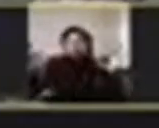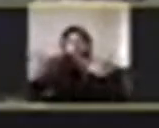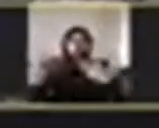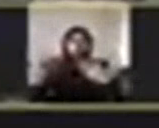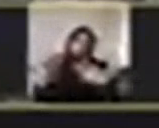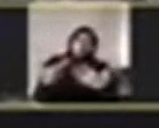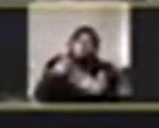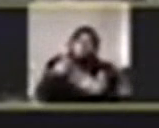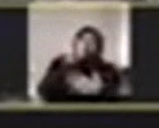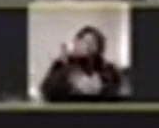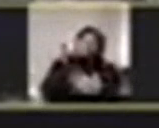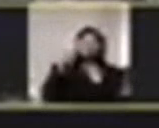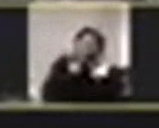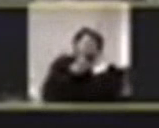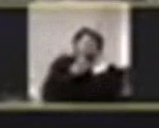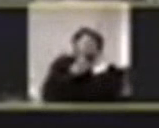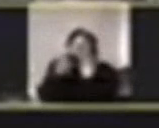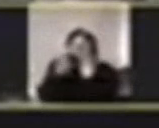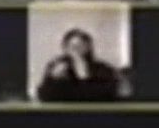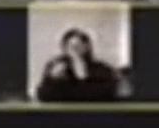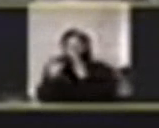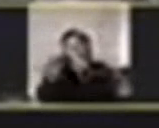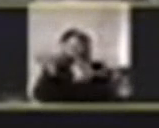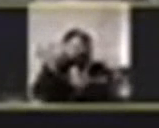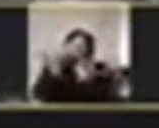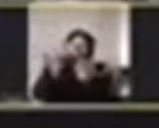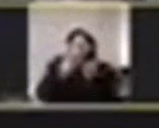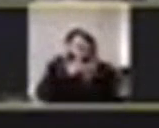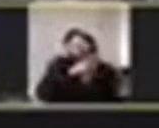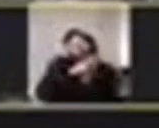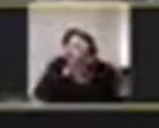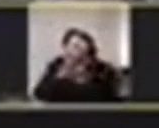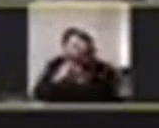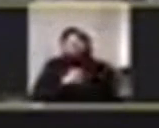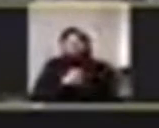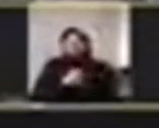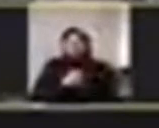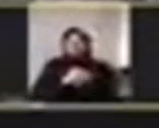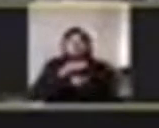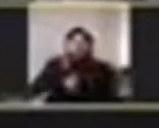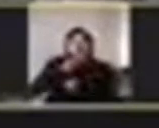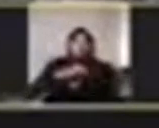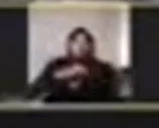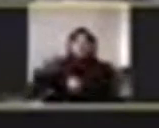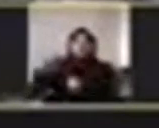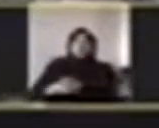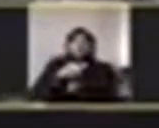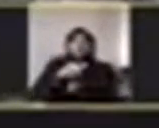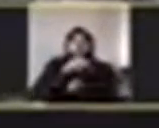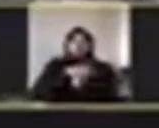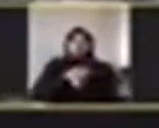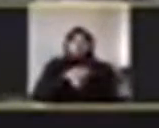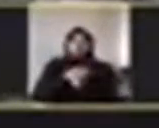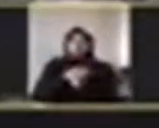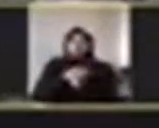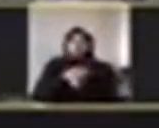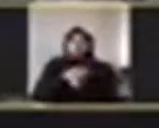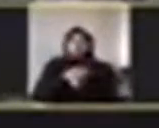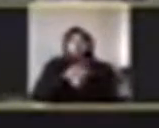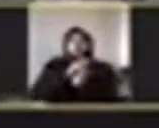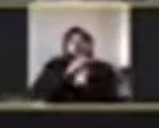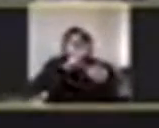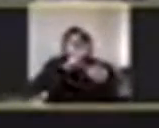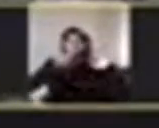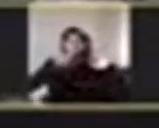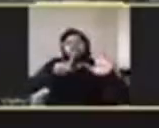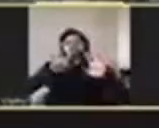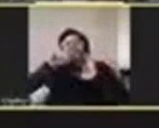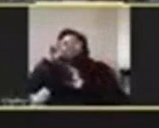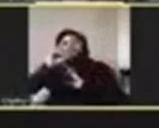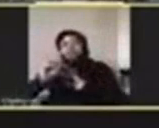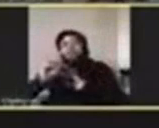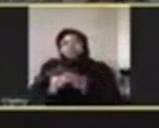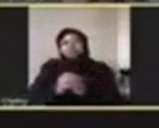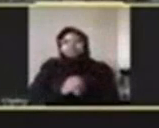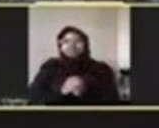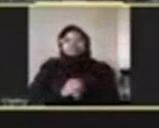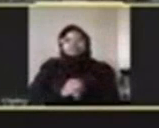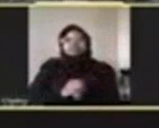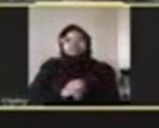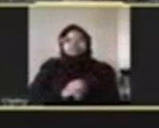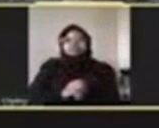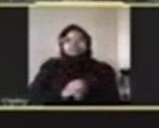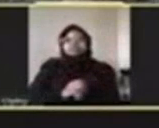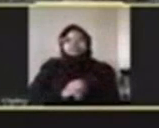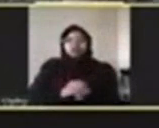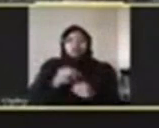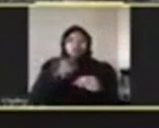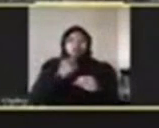66 berbanding 34, murid 63 berbanding hampir 37%, sementara kalau